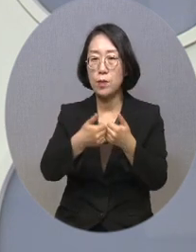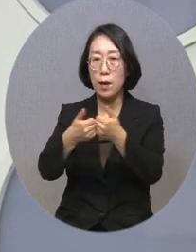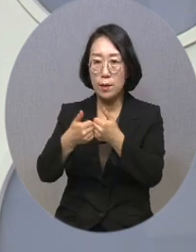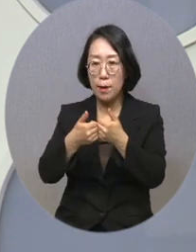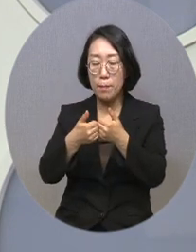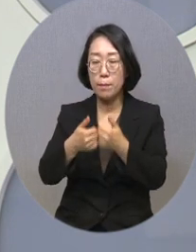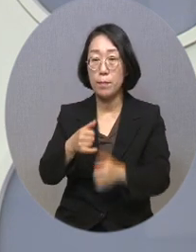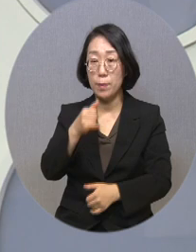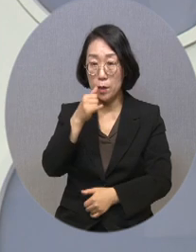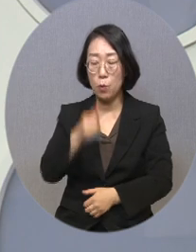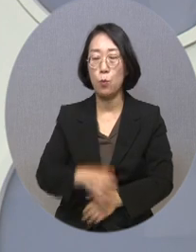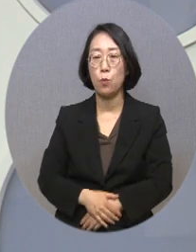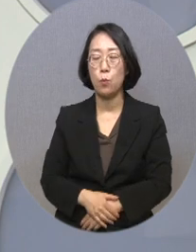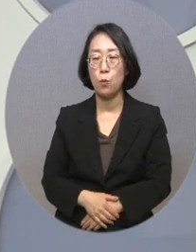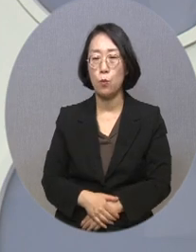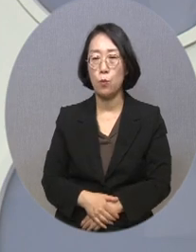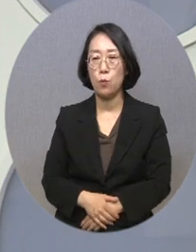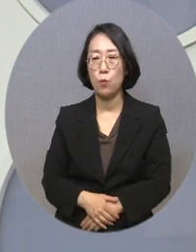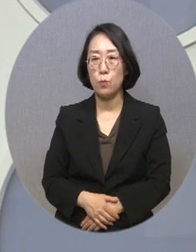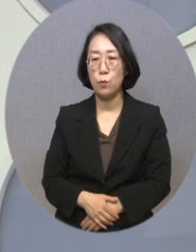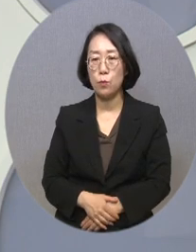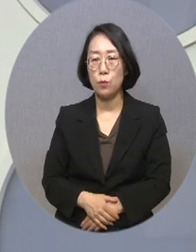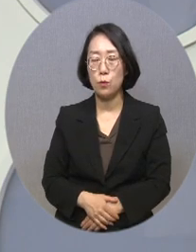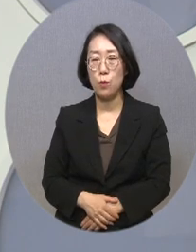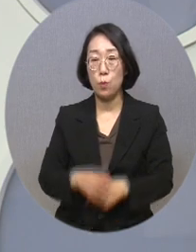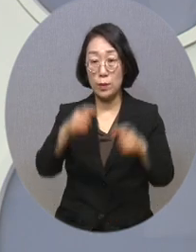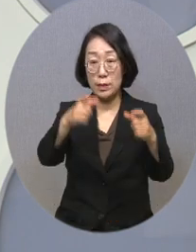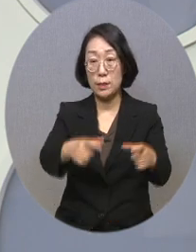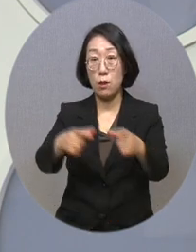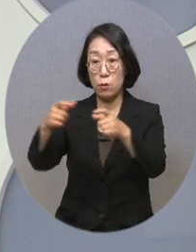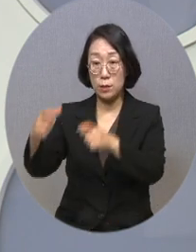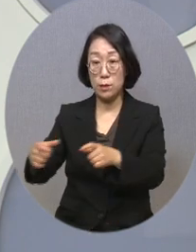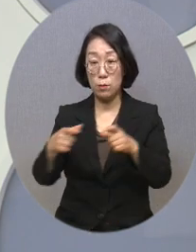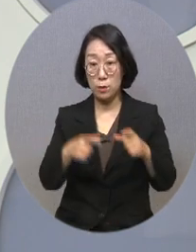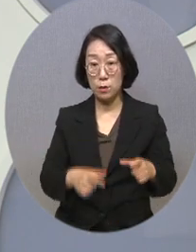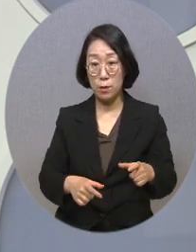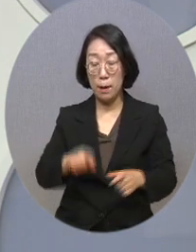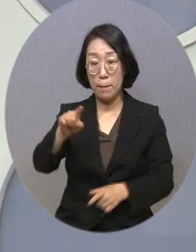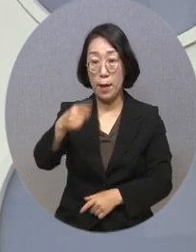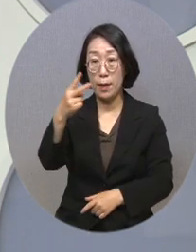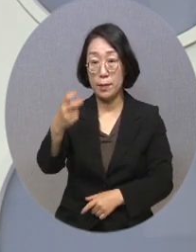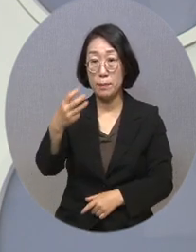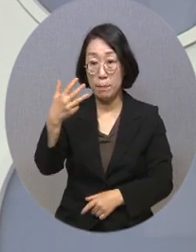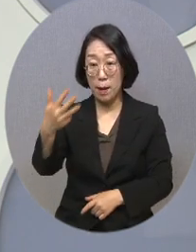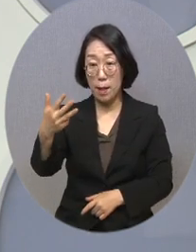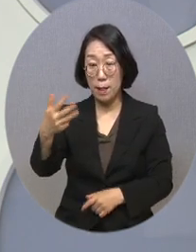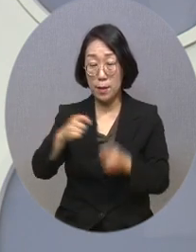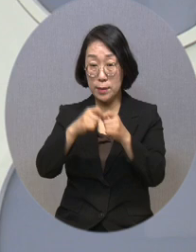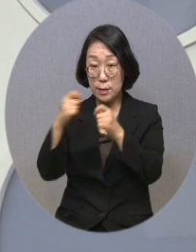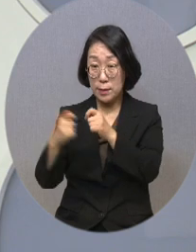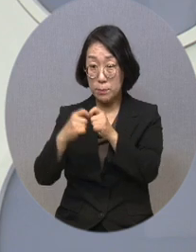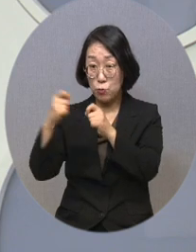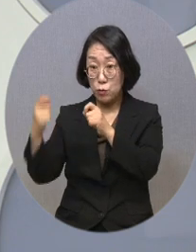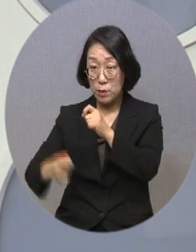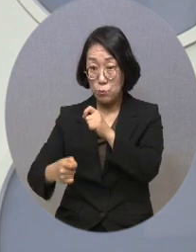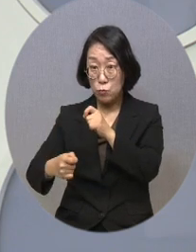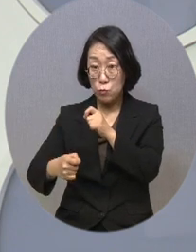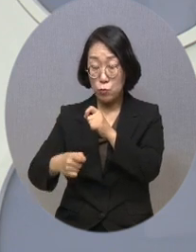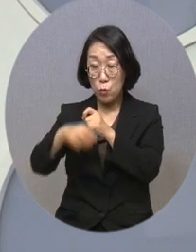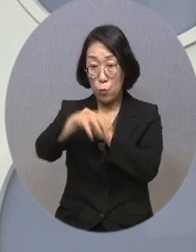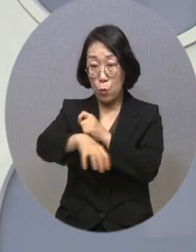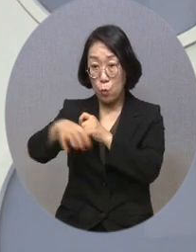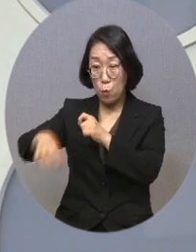실시를 이제 주도했고, 그리고 각 지역별로 아까 128개 이제 지역 세무사회가